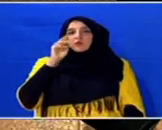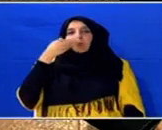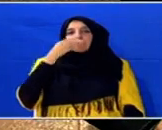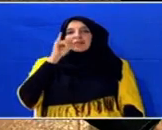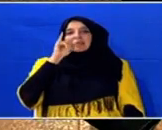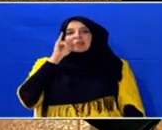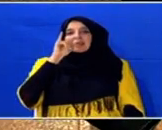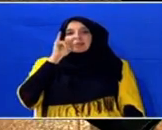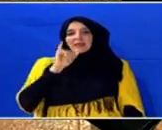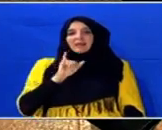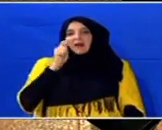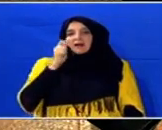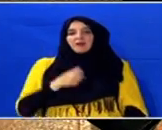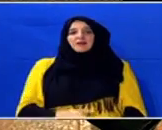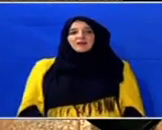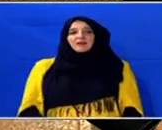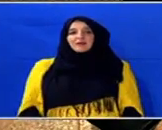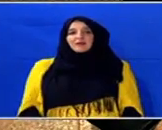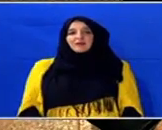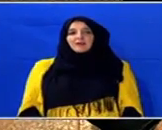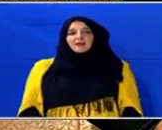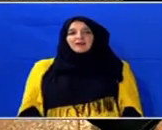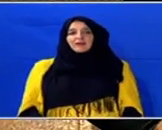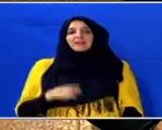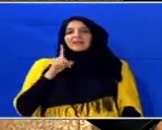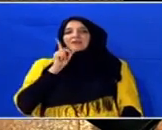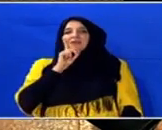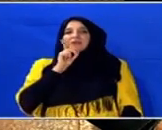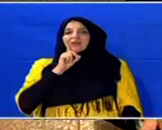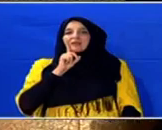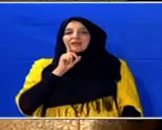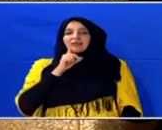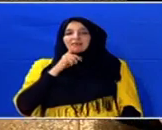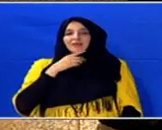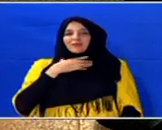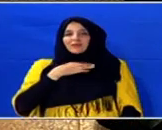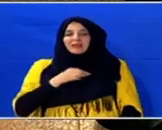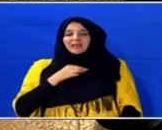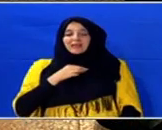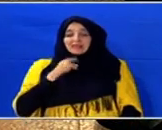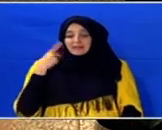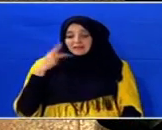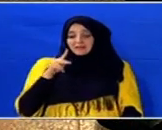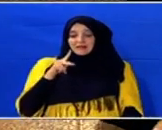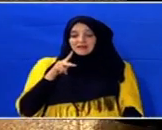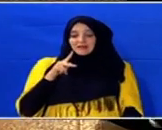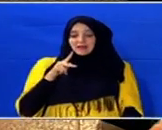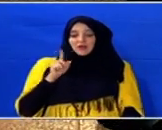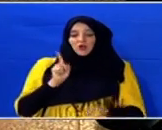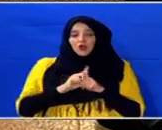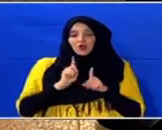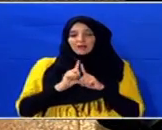عندها بنت وفي سن عامين أخذتها لعم منتحها، تبنتها يعني